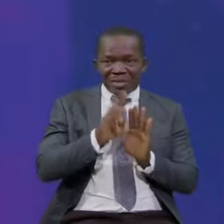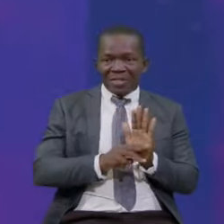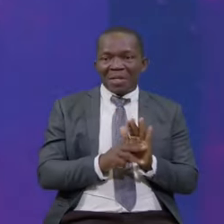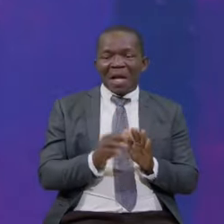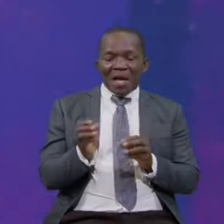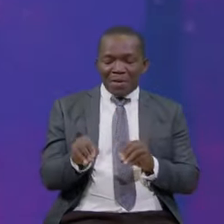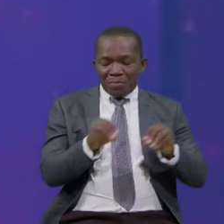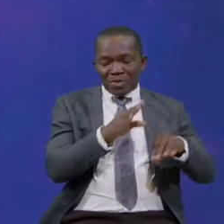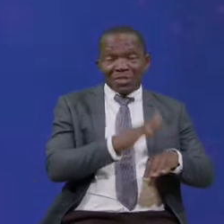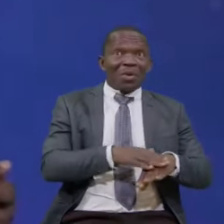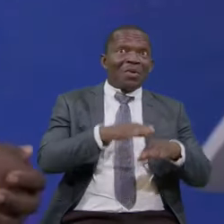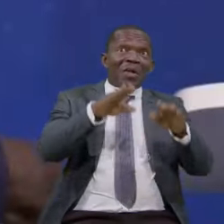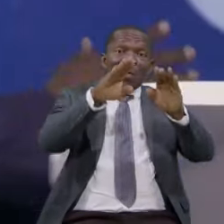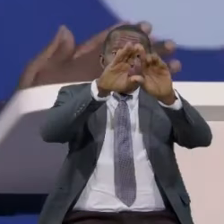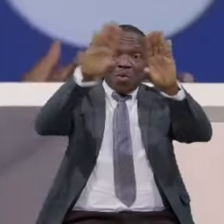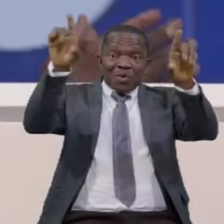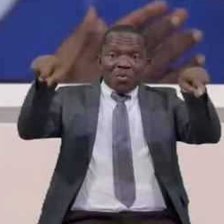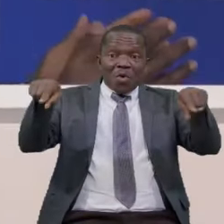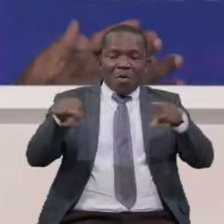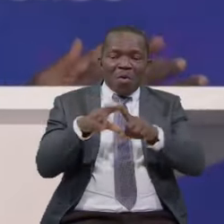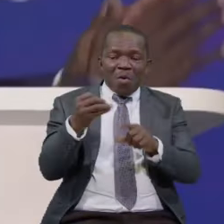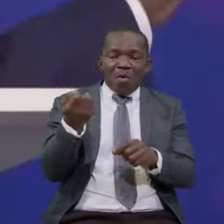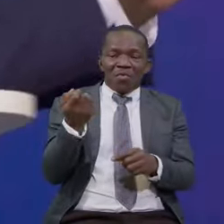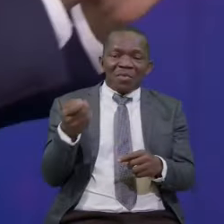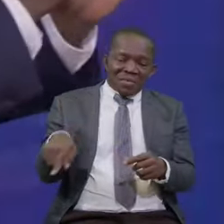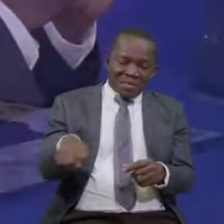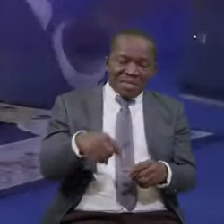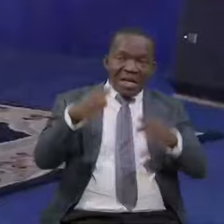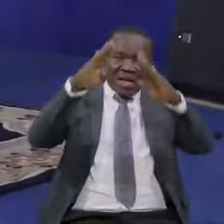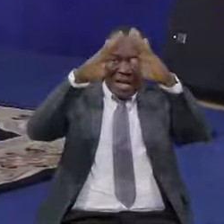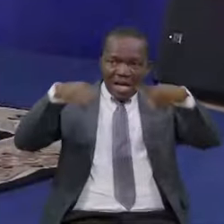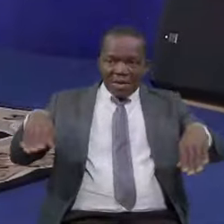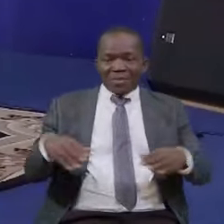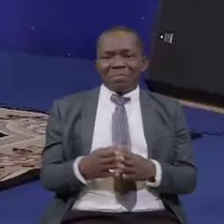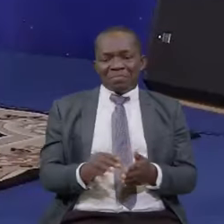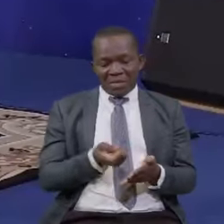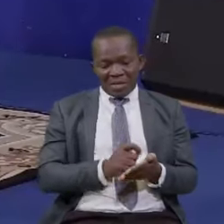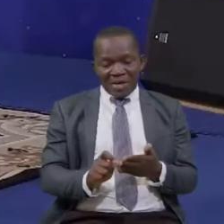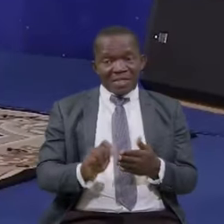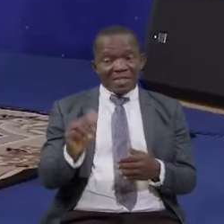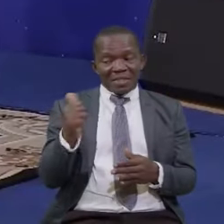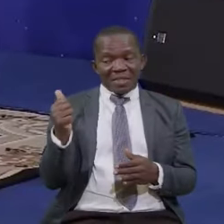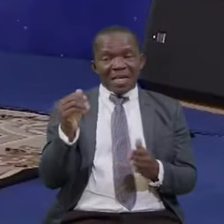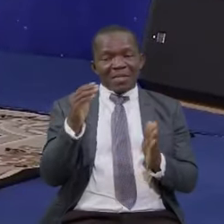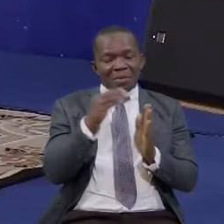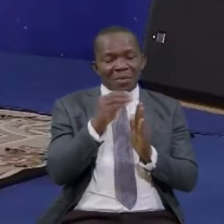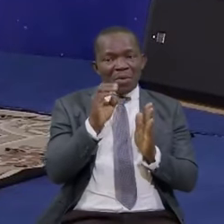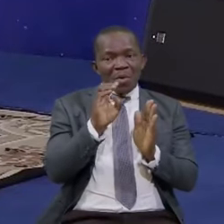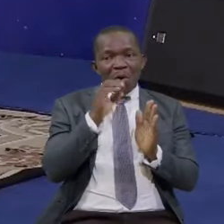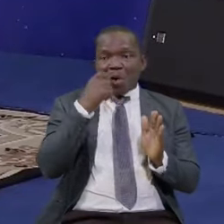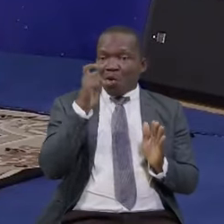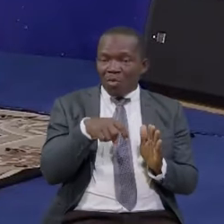et vous sortez vous ne voyez pas ce que vous avez accroché dans la chambre il y en a qui mettre les 10 commandements et il s